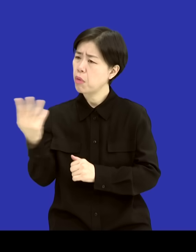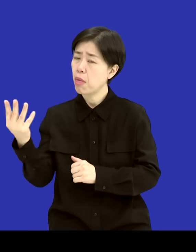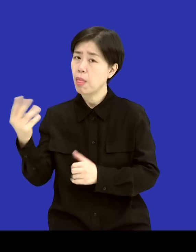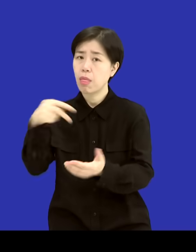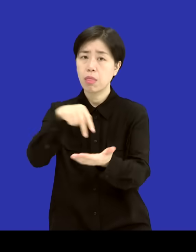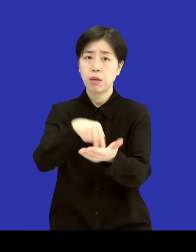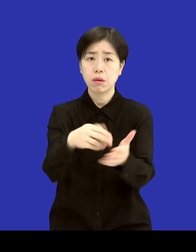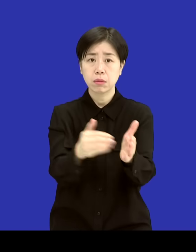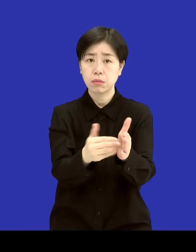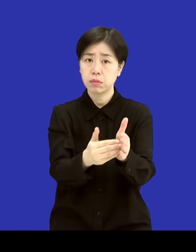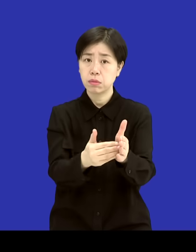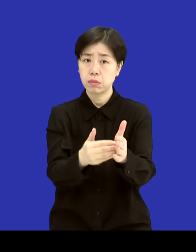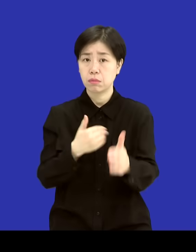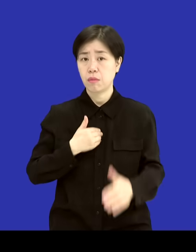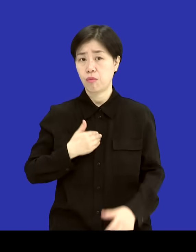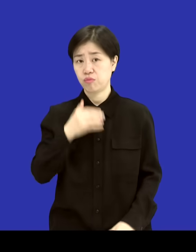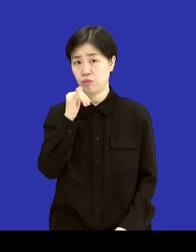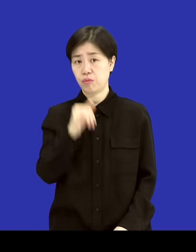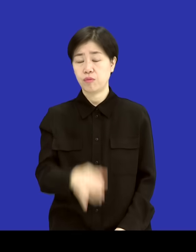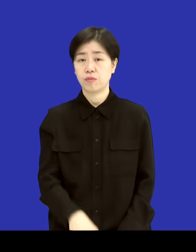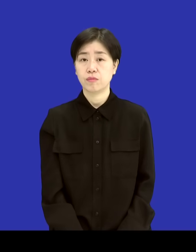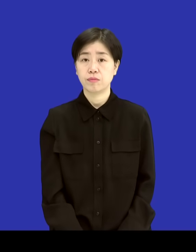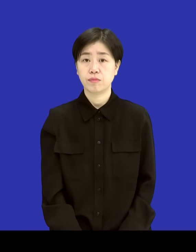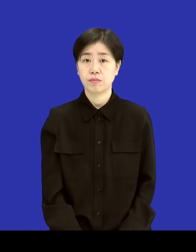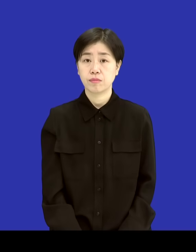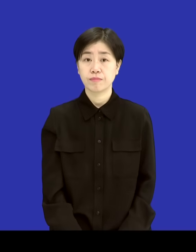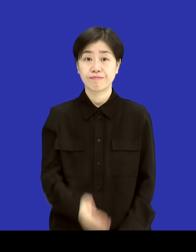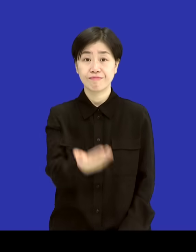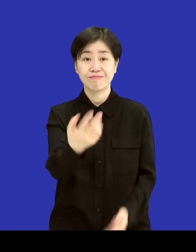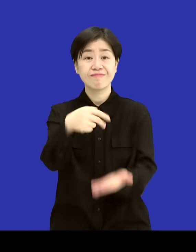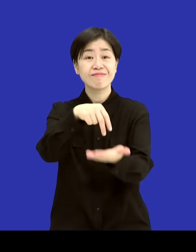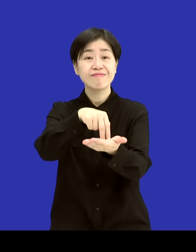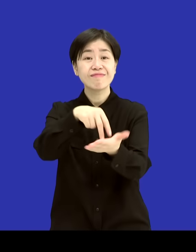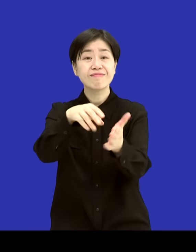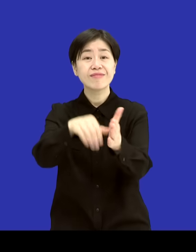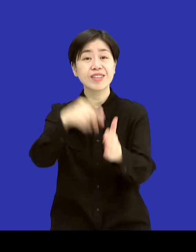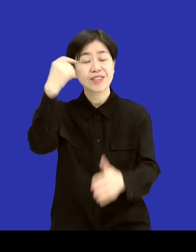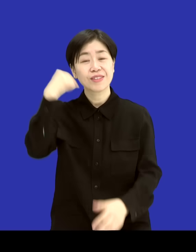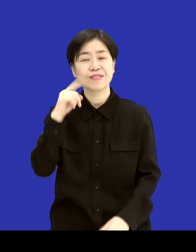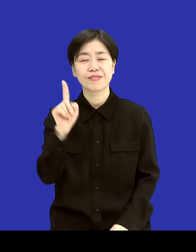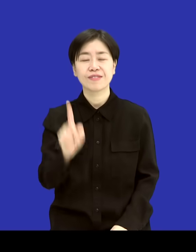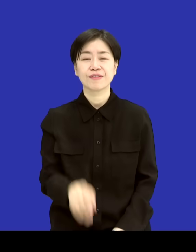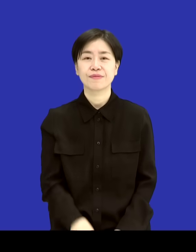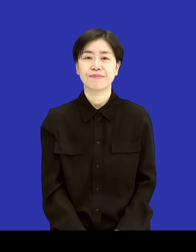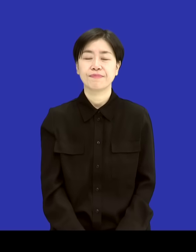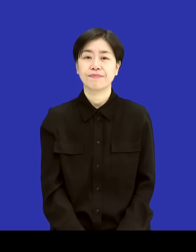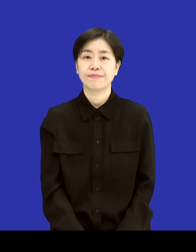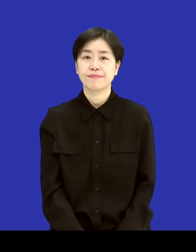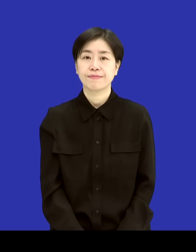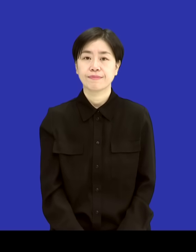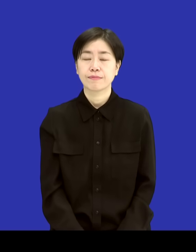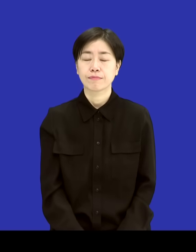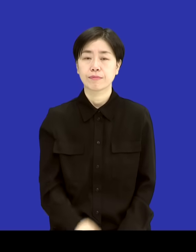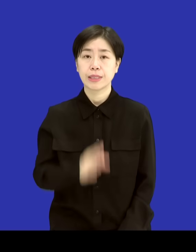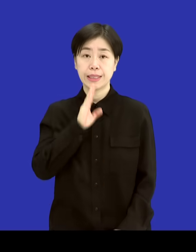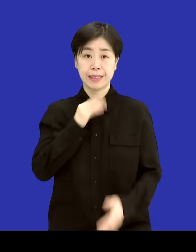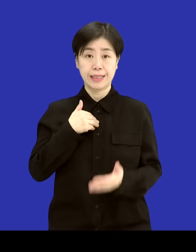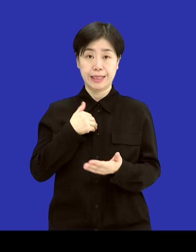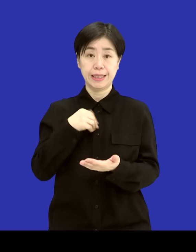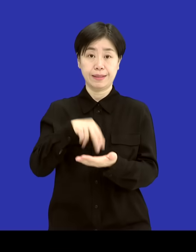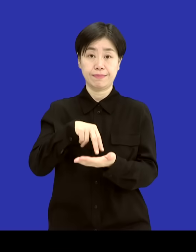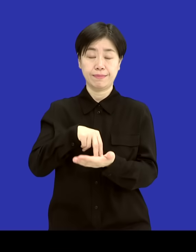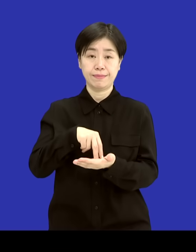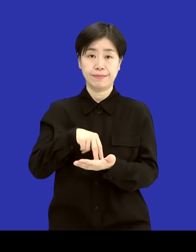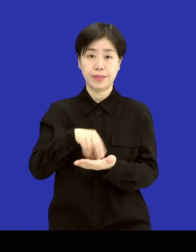그 무대 선 사람이 없다고 알고 있는데 어땠어요? 그 카네기 홀에 섰을 때 느낌은? 너무나 좋은 기회고 좀 예.